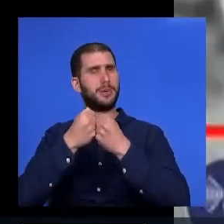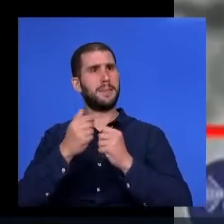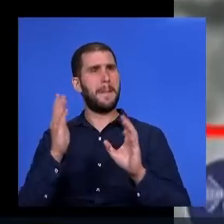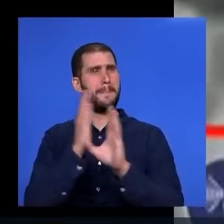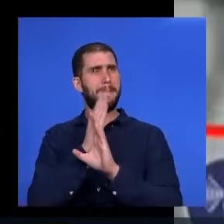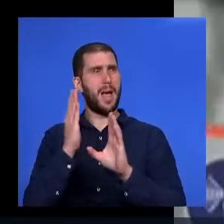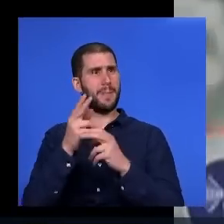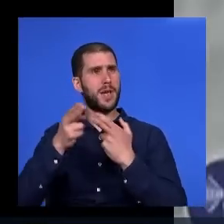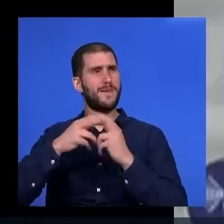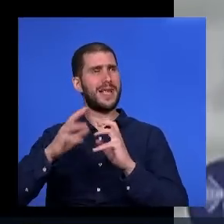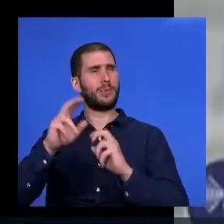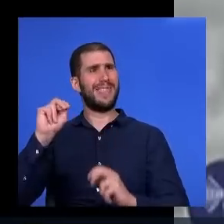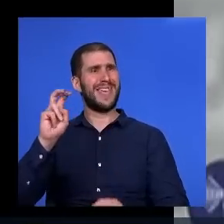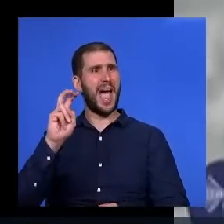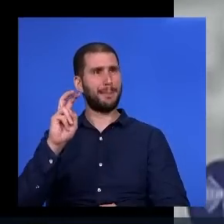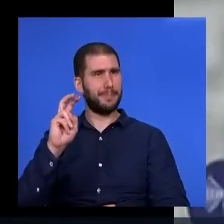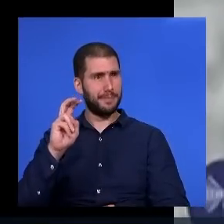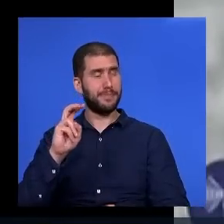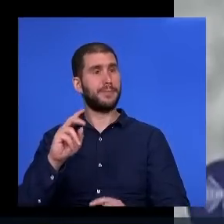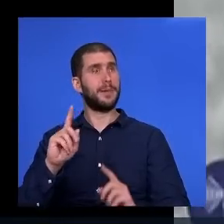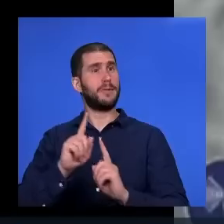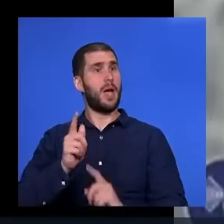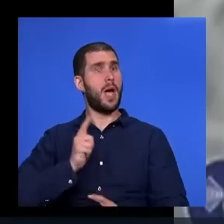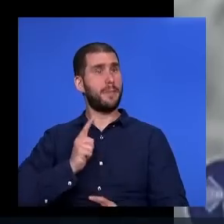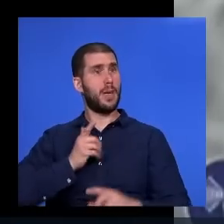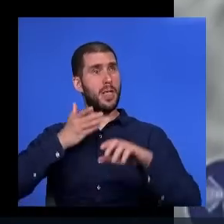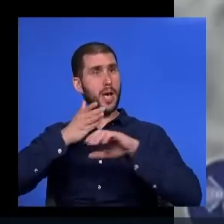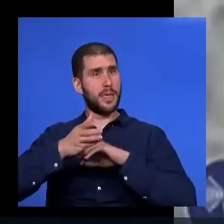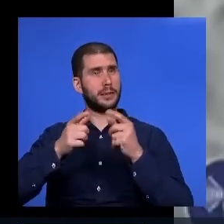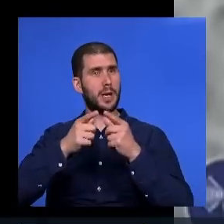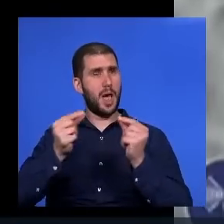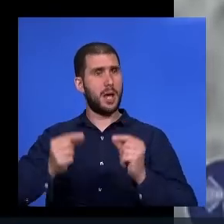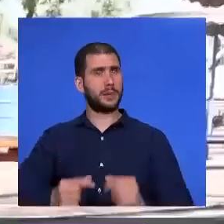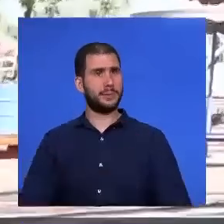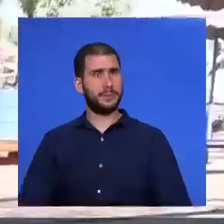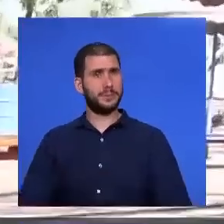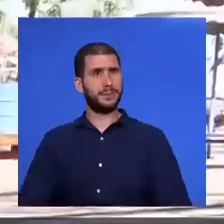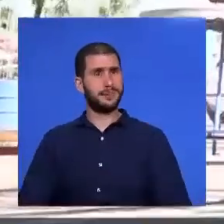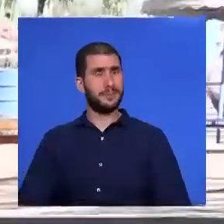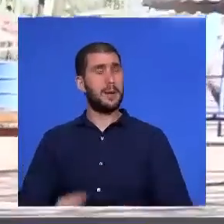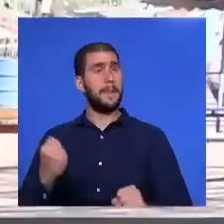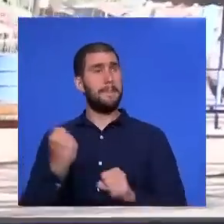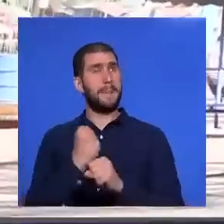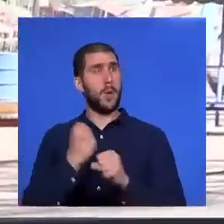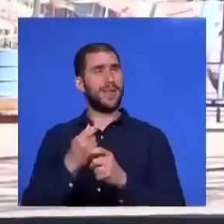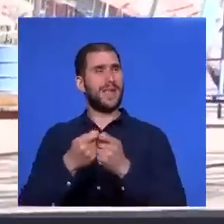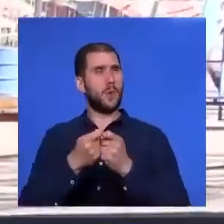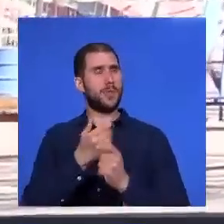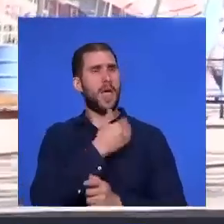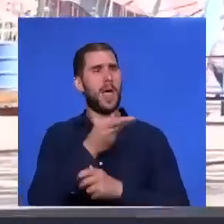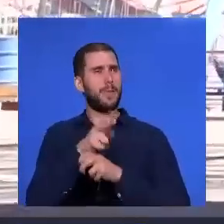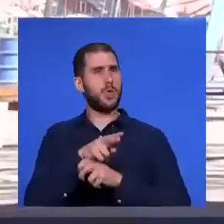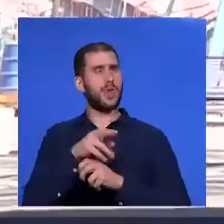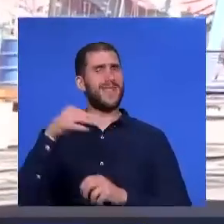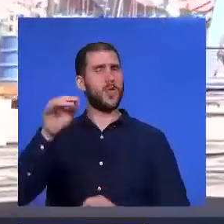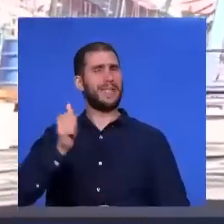מחבלים ליד קיבוץ נרעם, תוך כדי המתנה להיכנס לרצועת עזה. בפעילויות של ארגון אלמנות ויתומי צה"ל